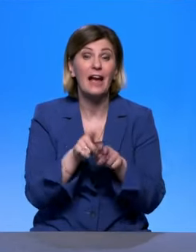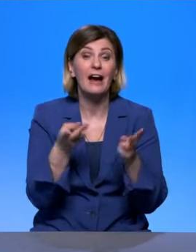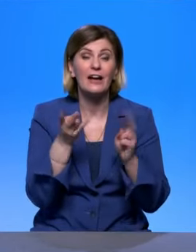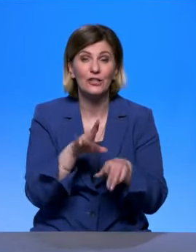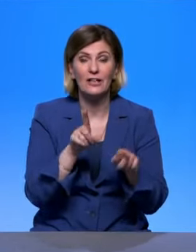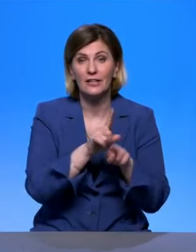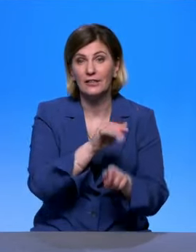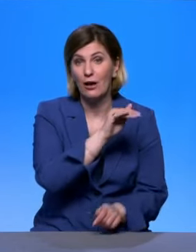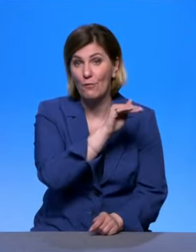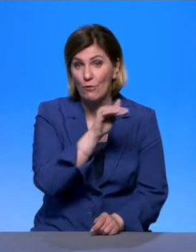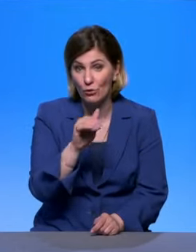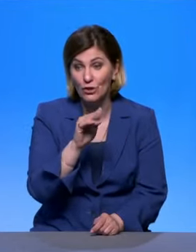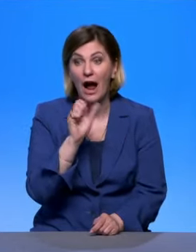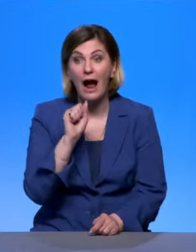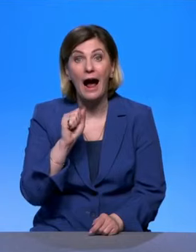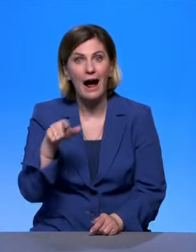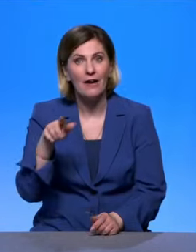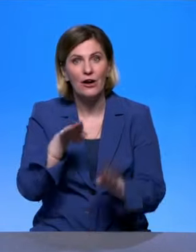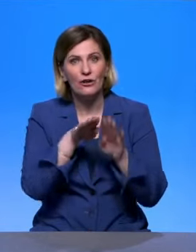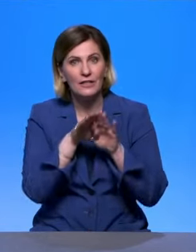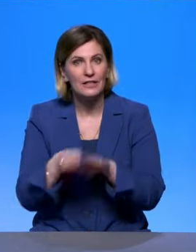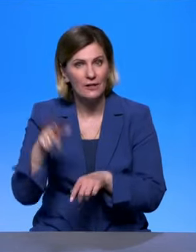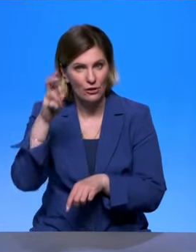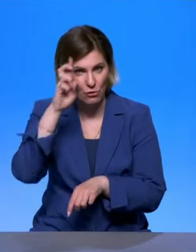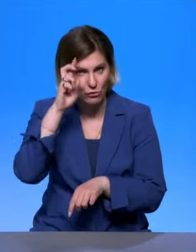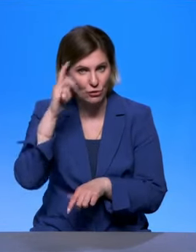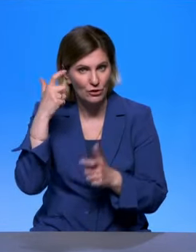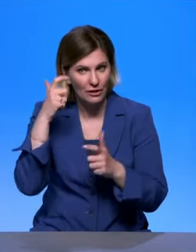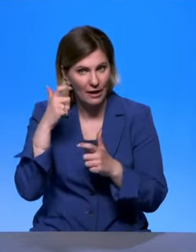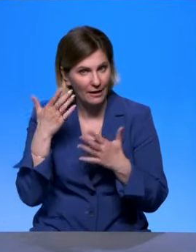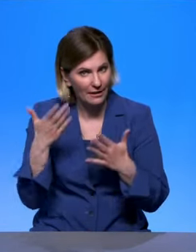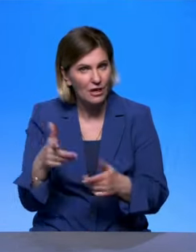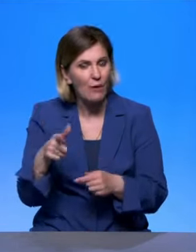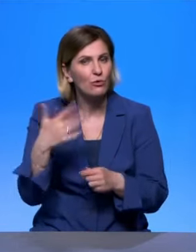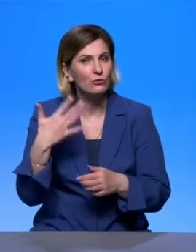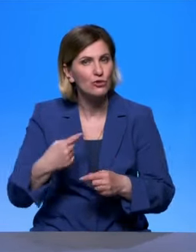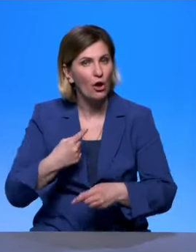он же трансформировался, и чисто угадайка нету, там